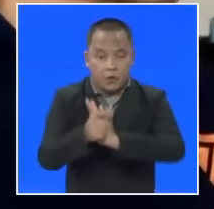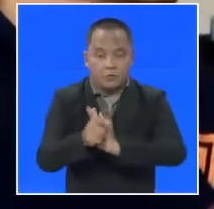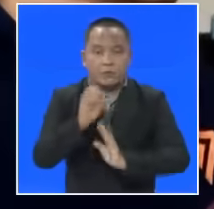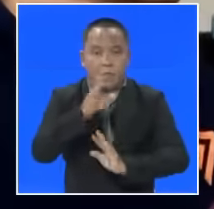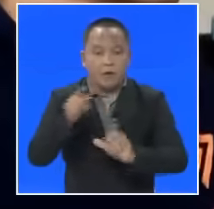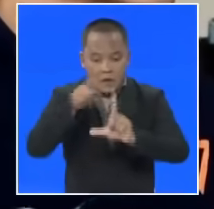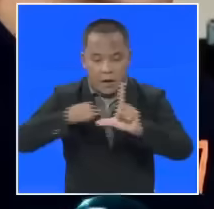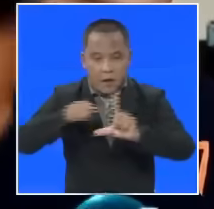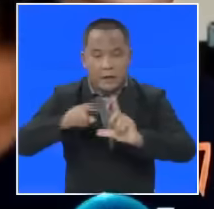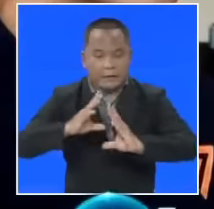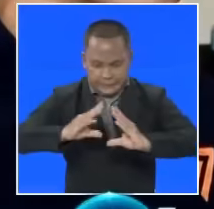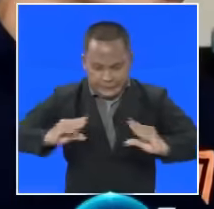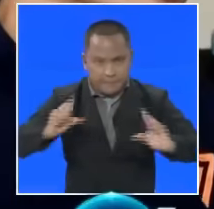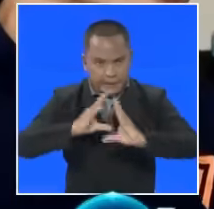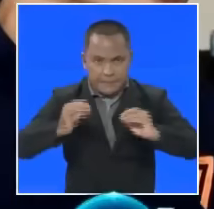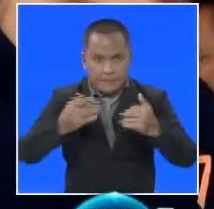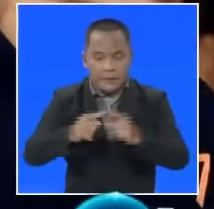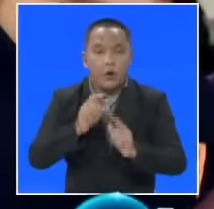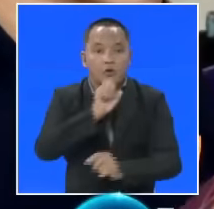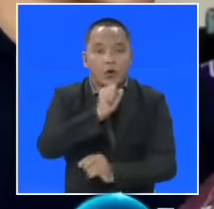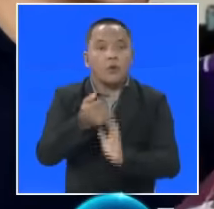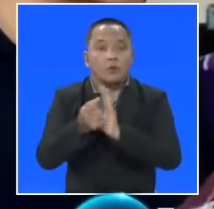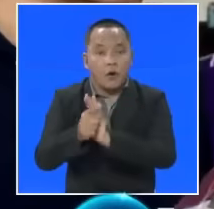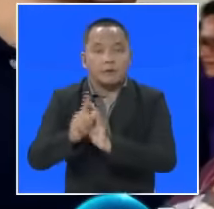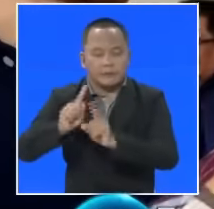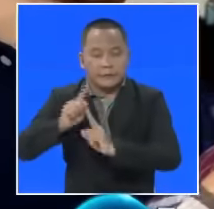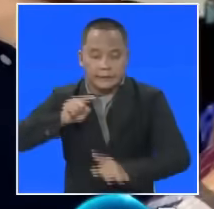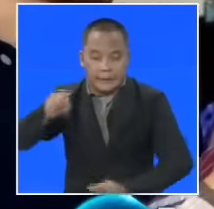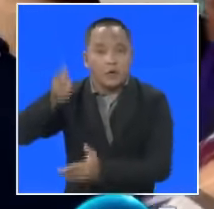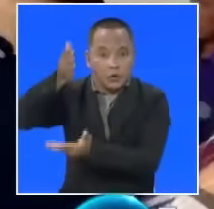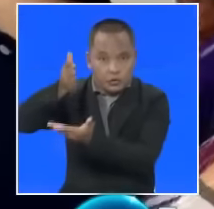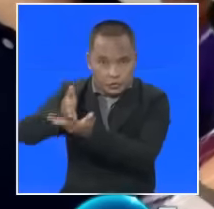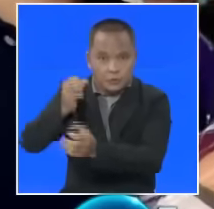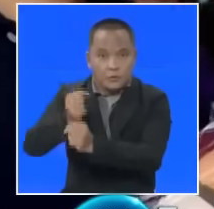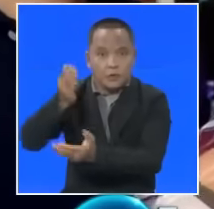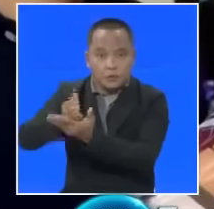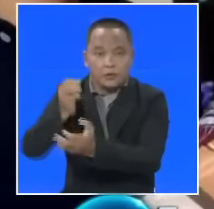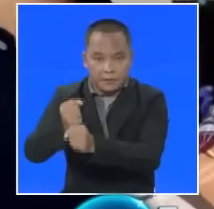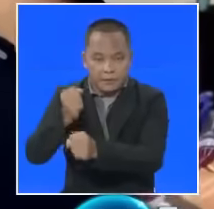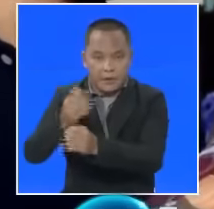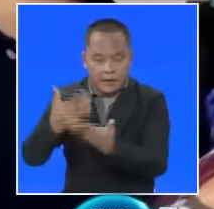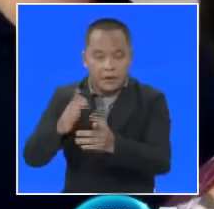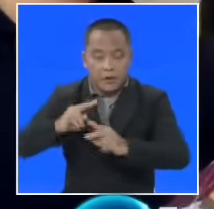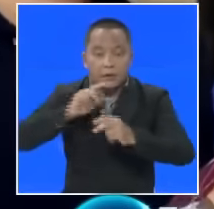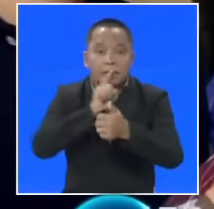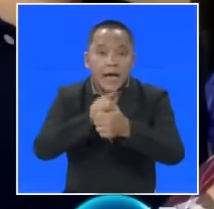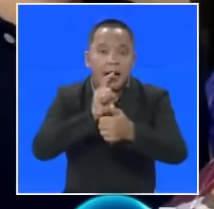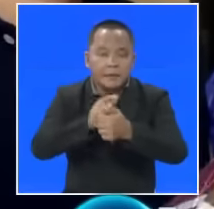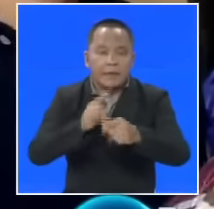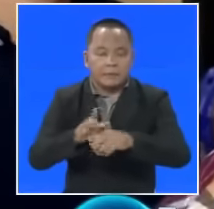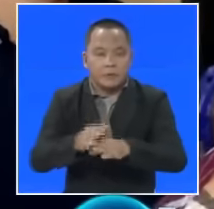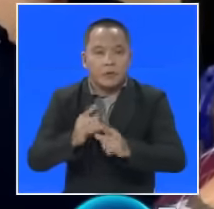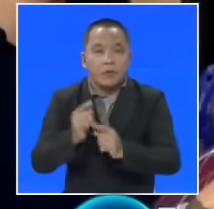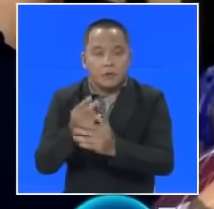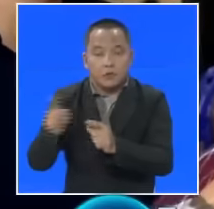อกว่าก้าวไกลไม่ได้นิ่งนอนใจนะคะทางส.ส.อุดรเขต1ก็สั่งให้หยุดปฏิบัติหน้าที่ไปแล้วจากการสอบถามข้อมูลก็พบว่